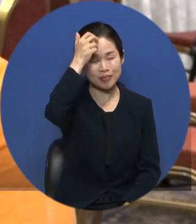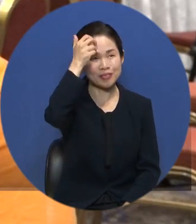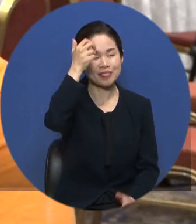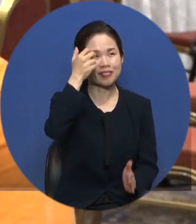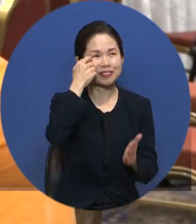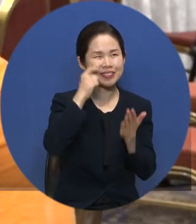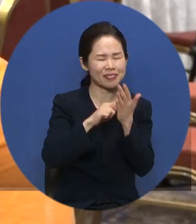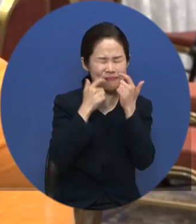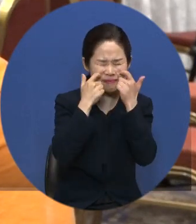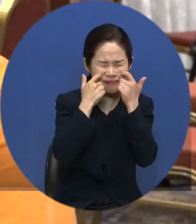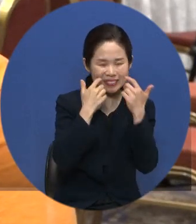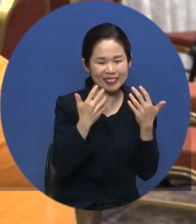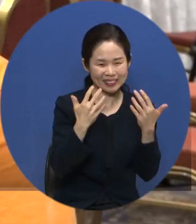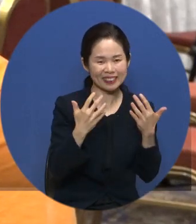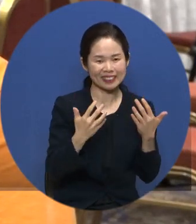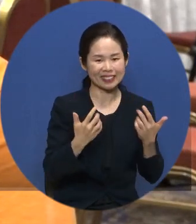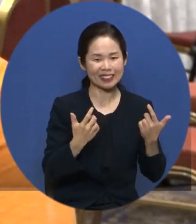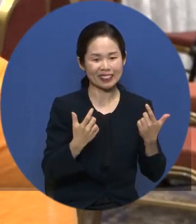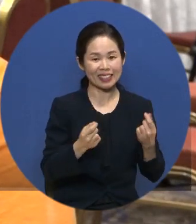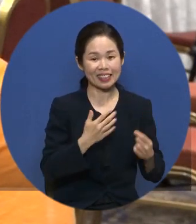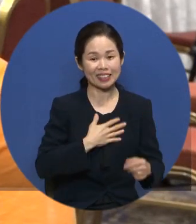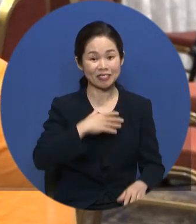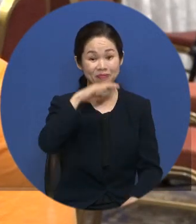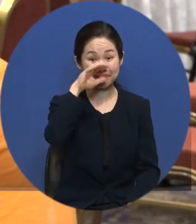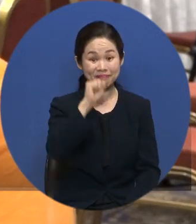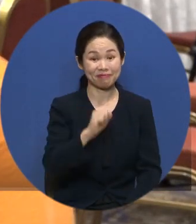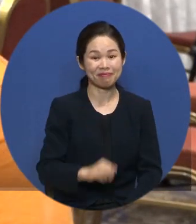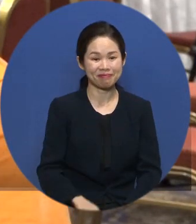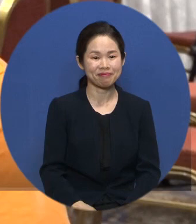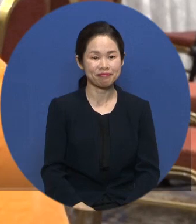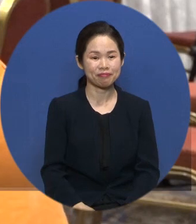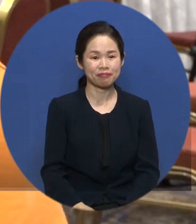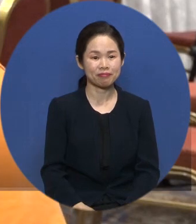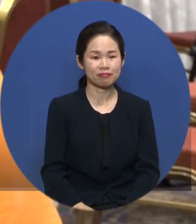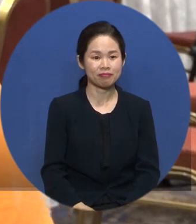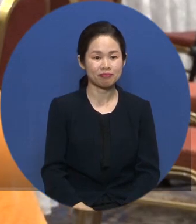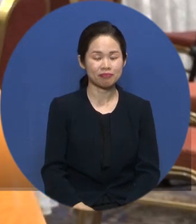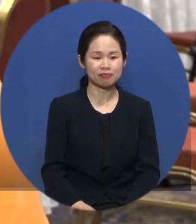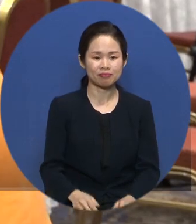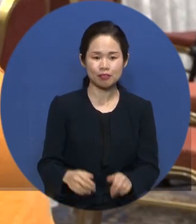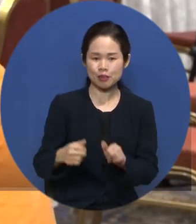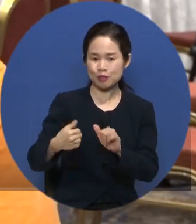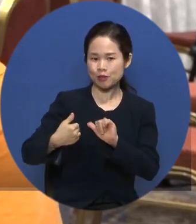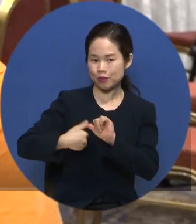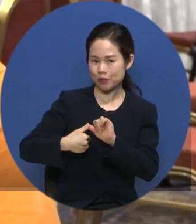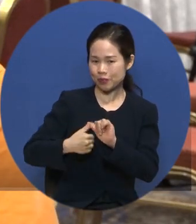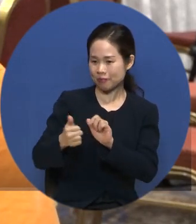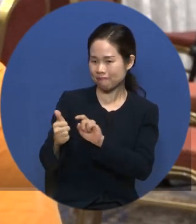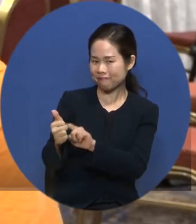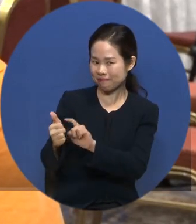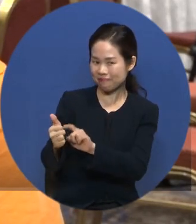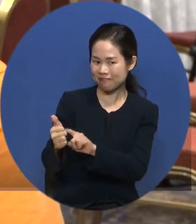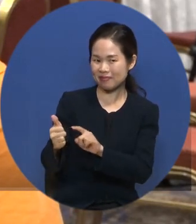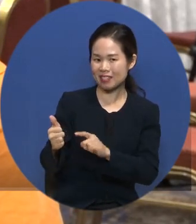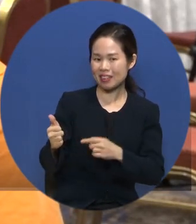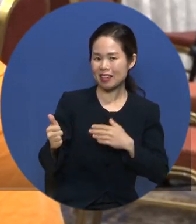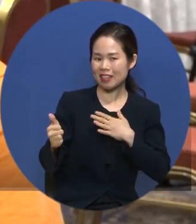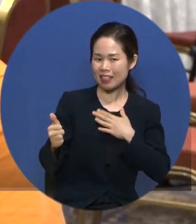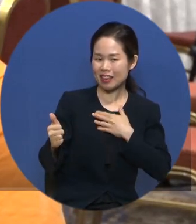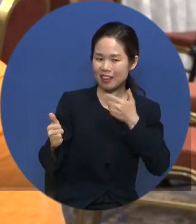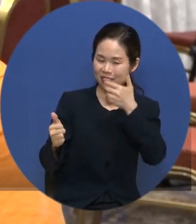찾은 것 같아서 기분이 정말 좋습니다. 원태님, 저의 꿈을